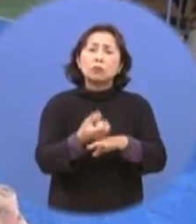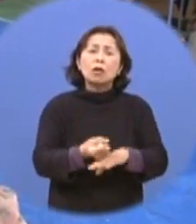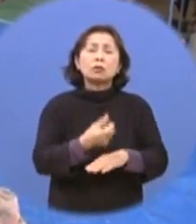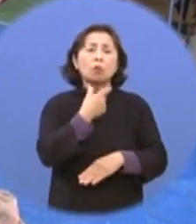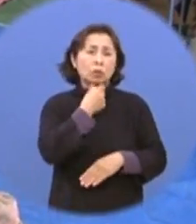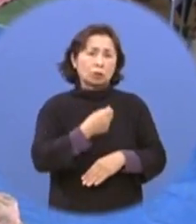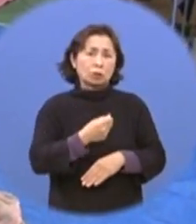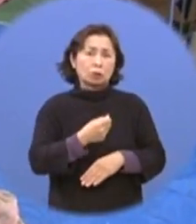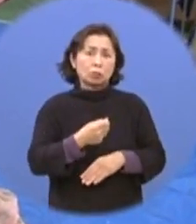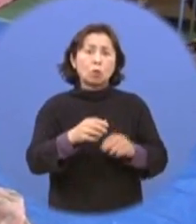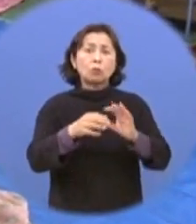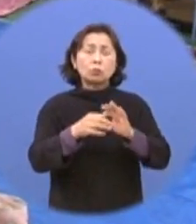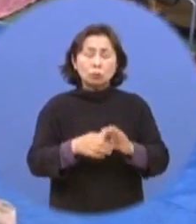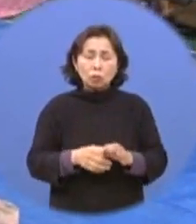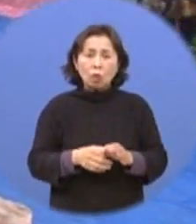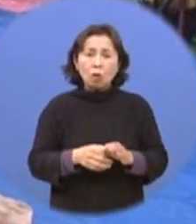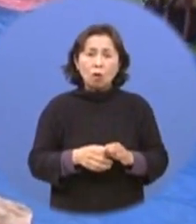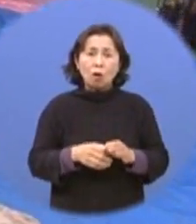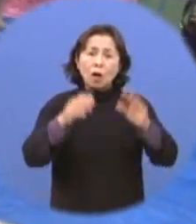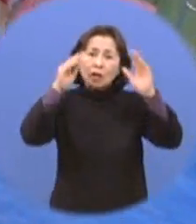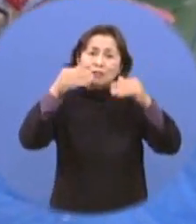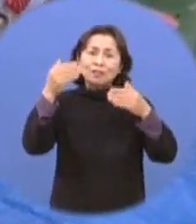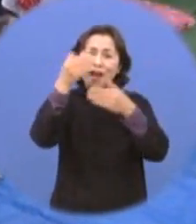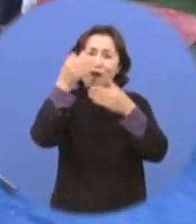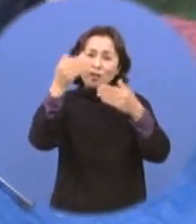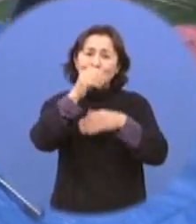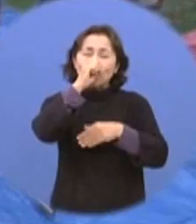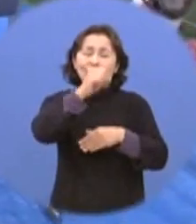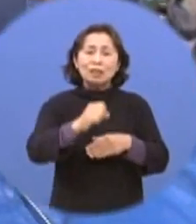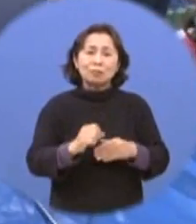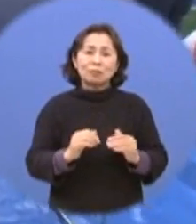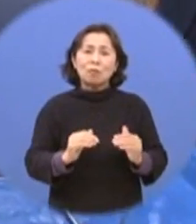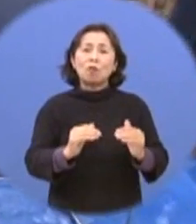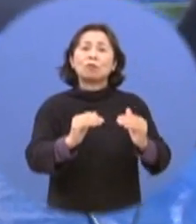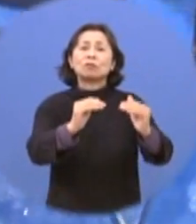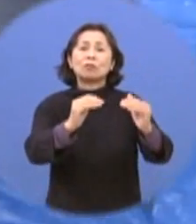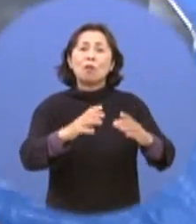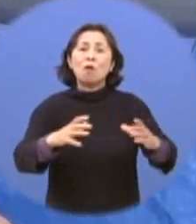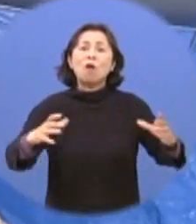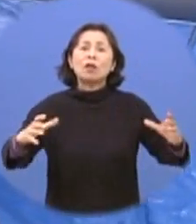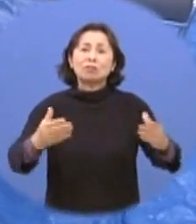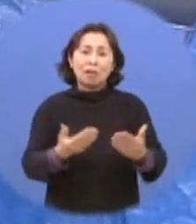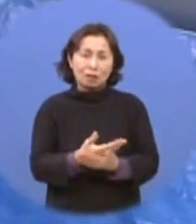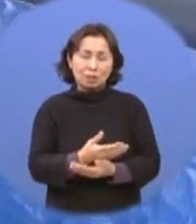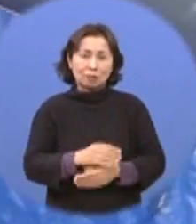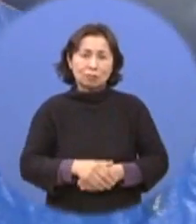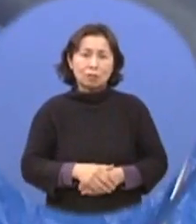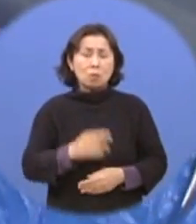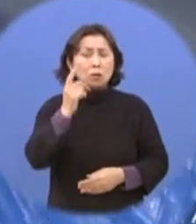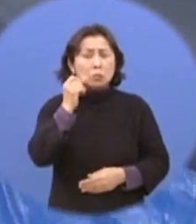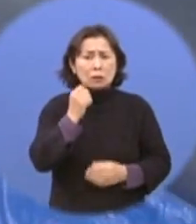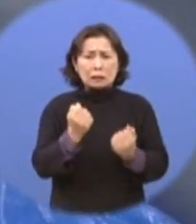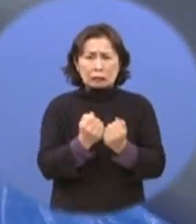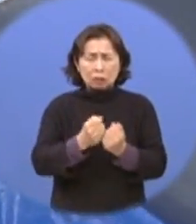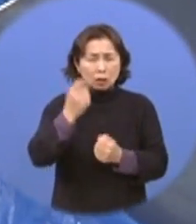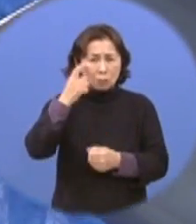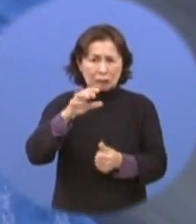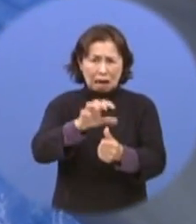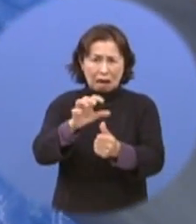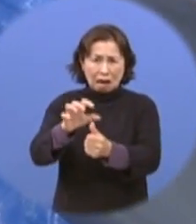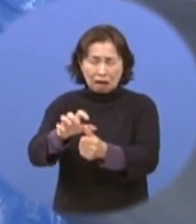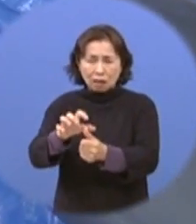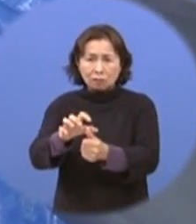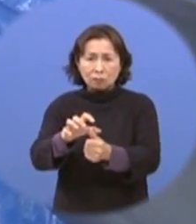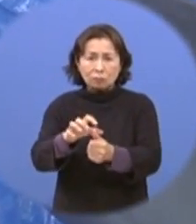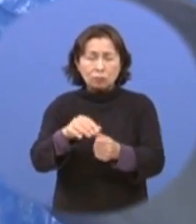がに表情で成長していきますので躾=叱ることになってしまうと非常にワンちゃんと